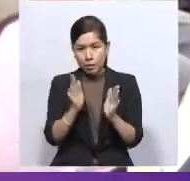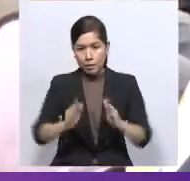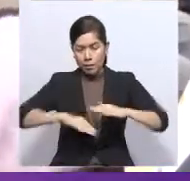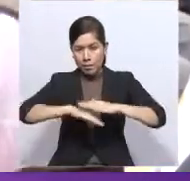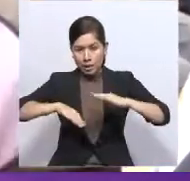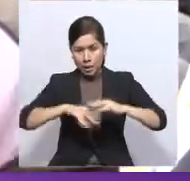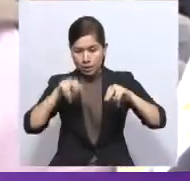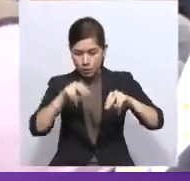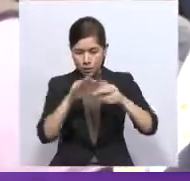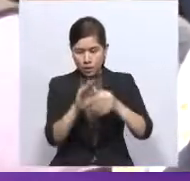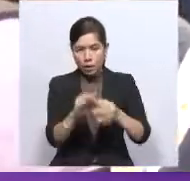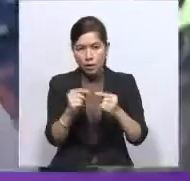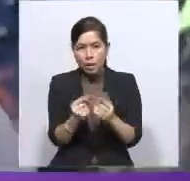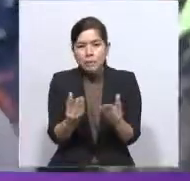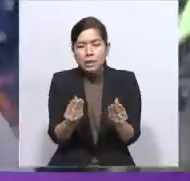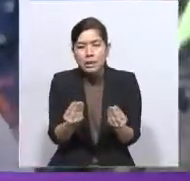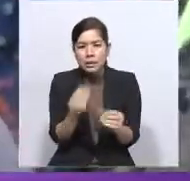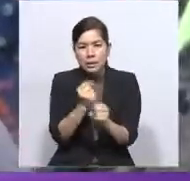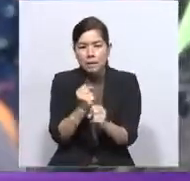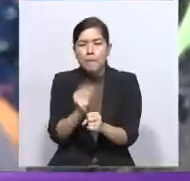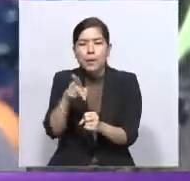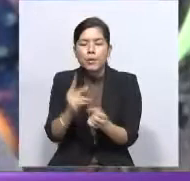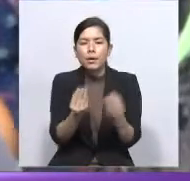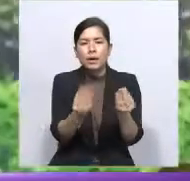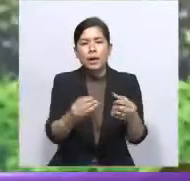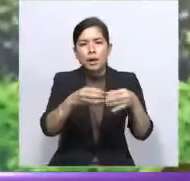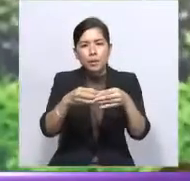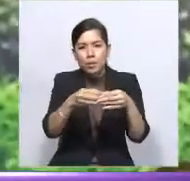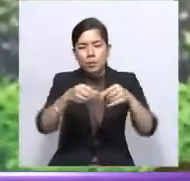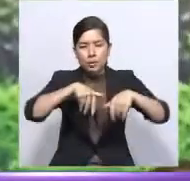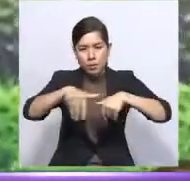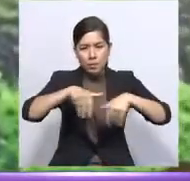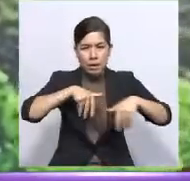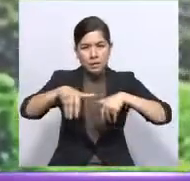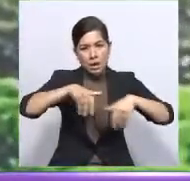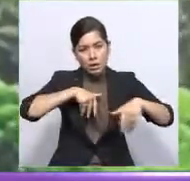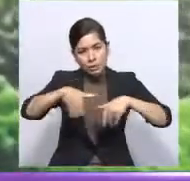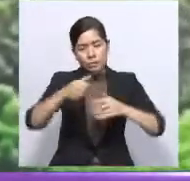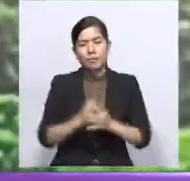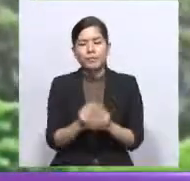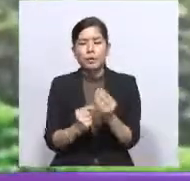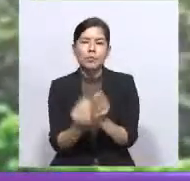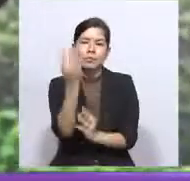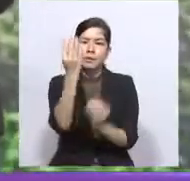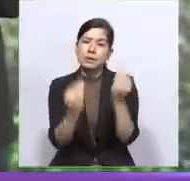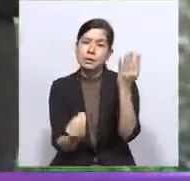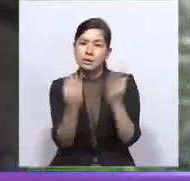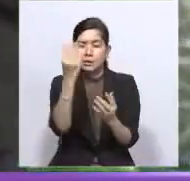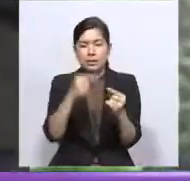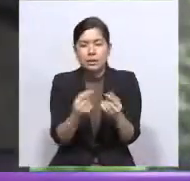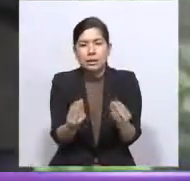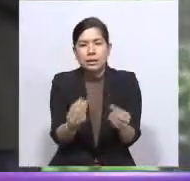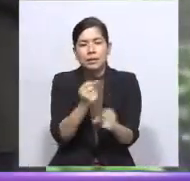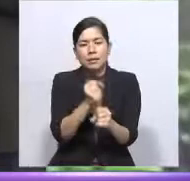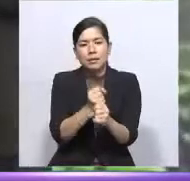ยชน์หรือที่อยู่อาศัยในพื้นที่เป้าหมายที่จัดที่ดินทำกินให้ชุมชนภาคกลางพื้นที่ป่าสงวนแห่งชาติป่ายางหัก